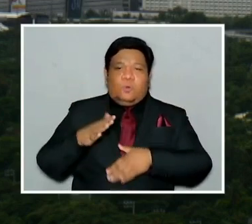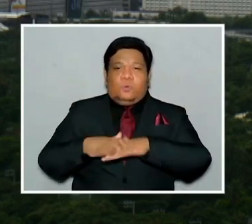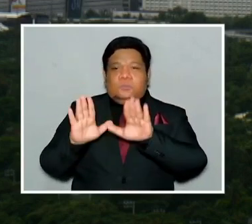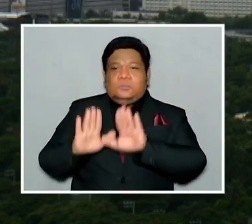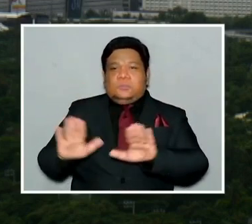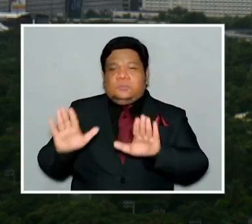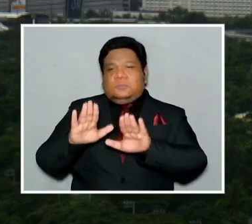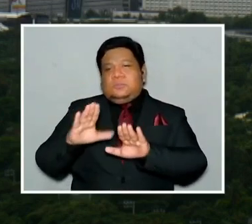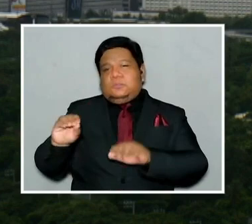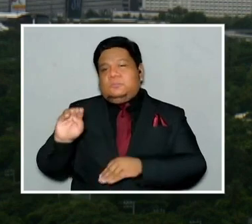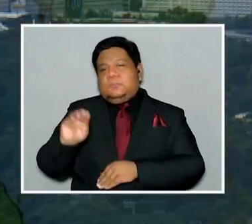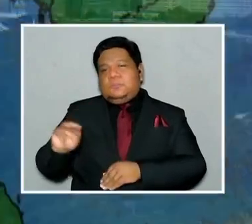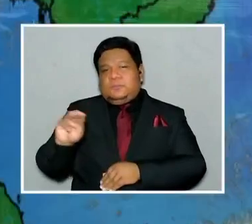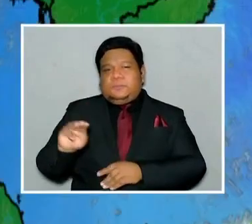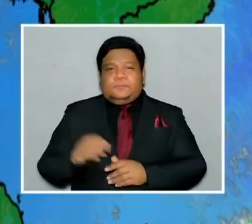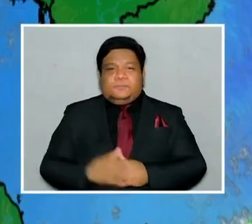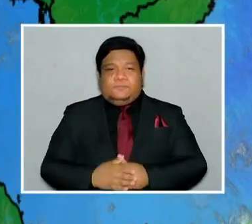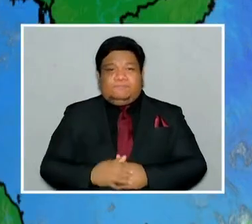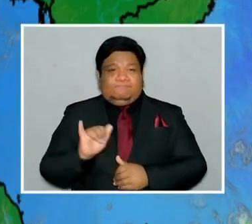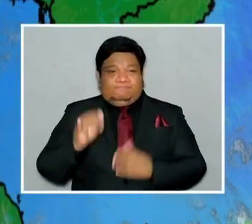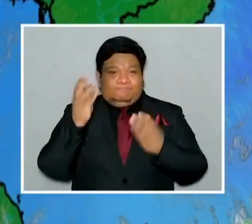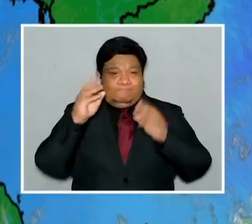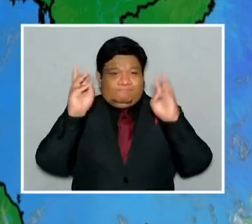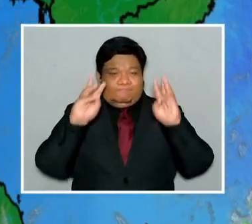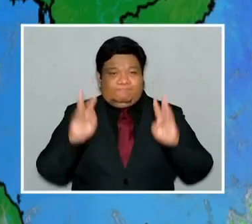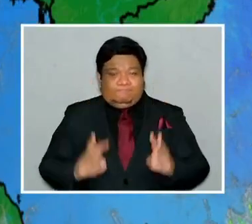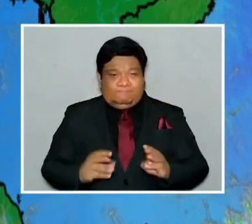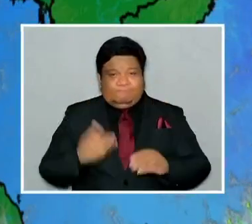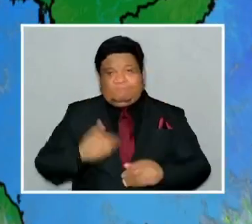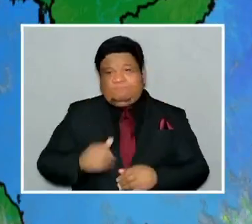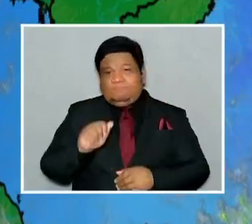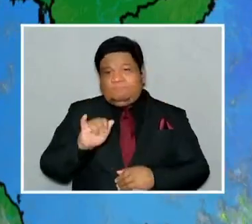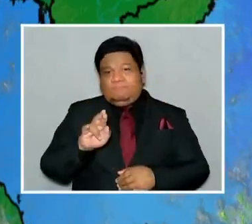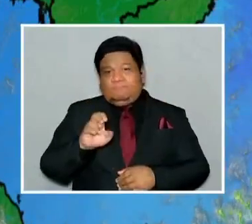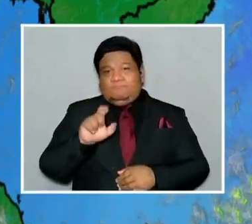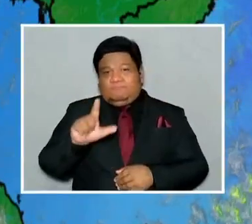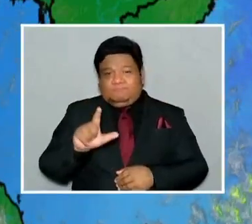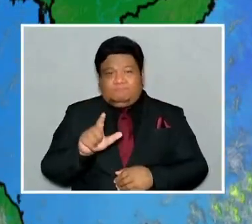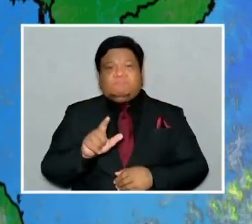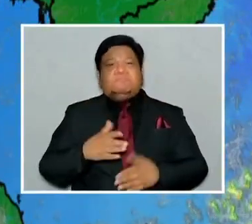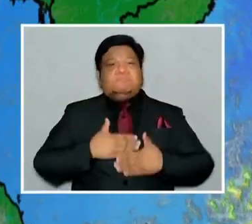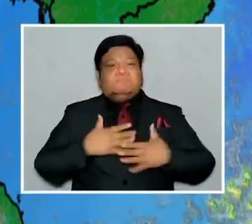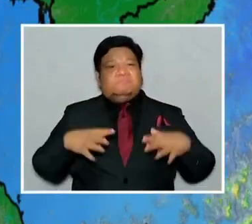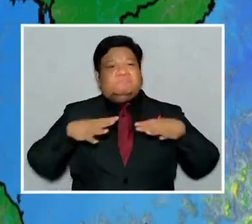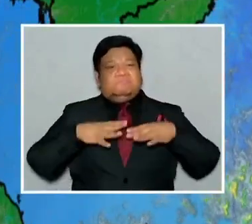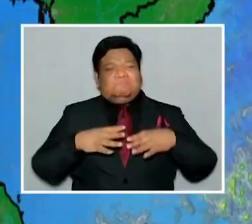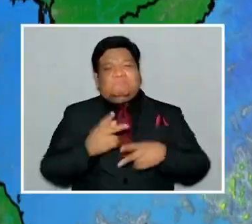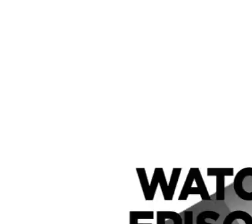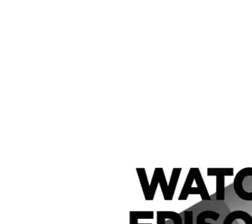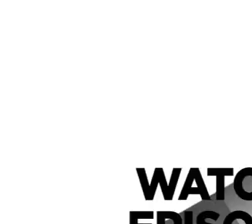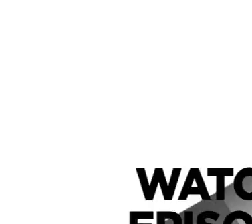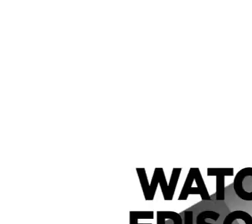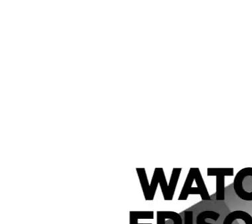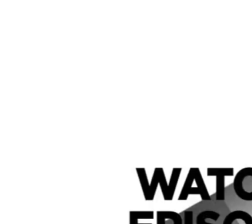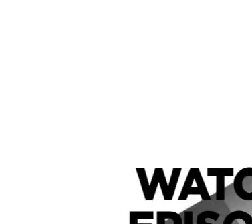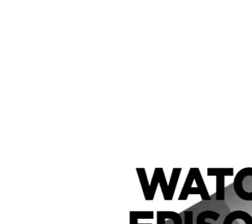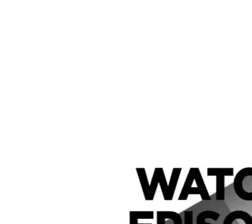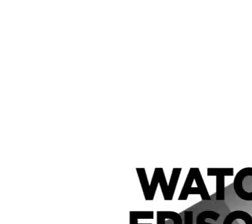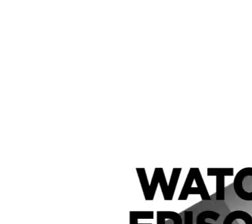sa Lunes. At yan po ang update sa lagay ng panahon. Ako po si Ariel Rojas. Happy weekend at ingat kapamilya!